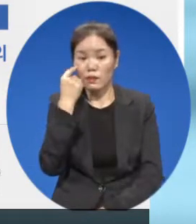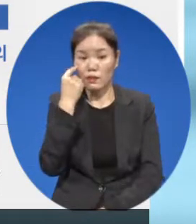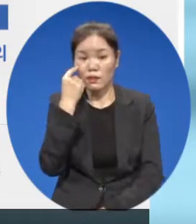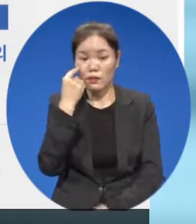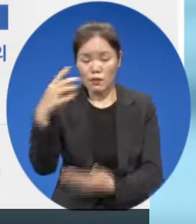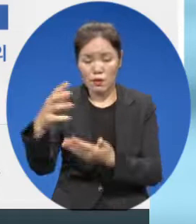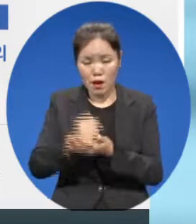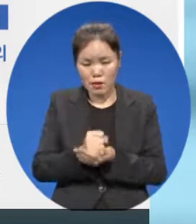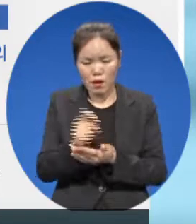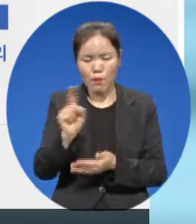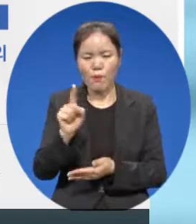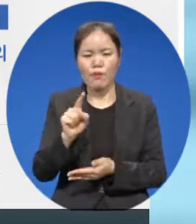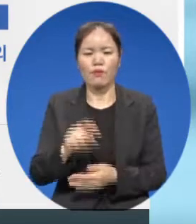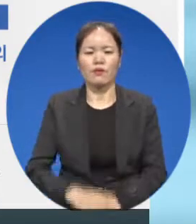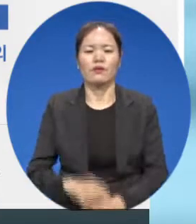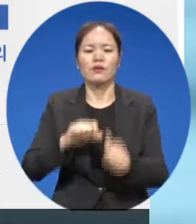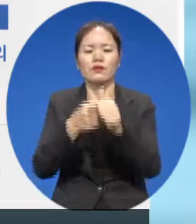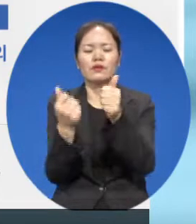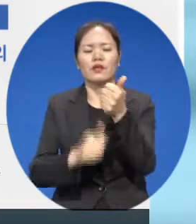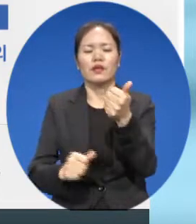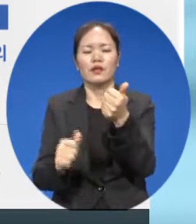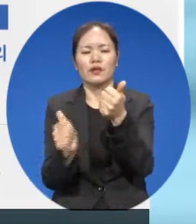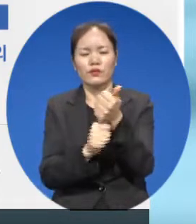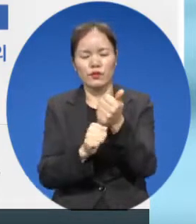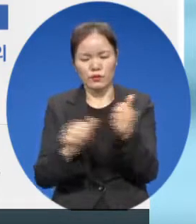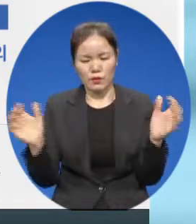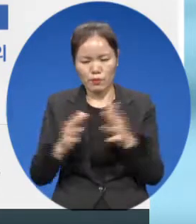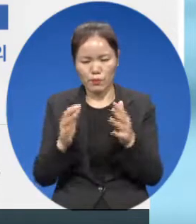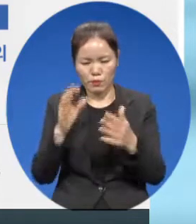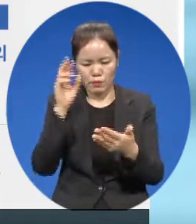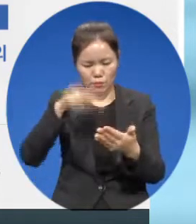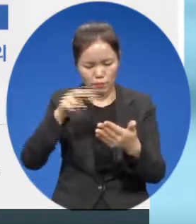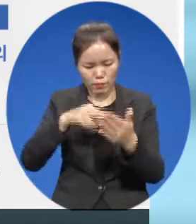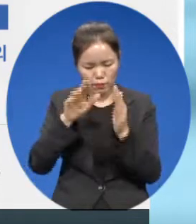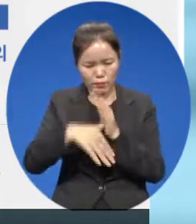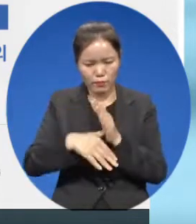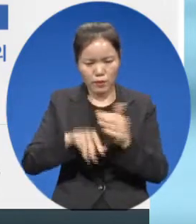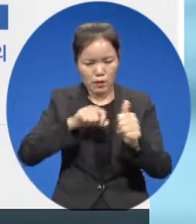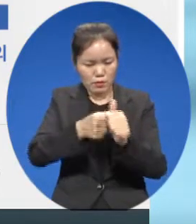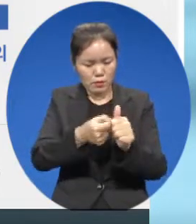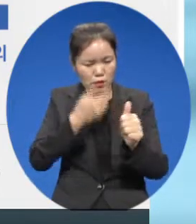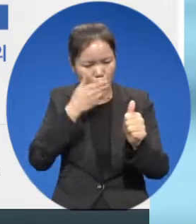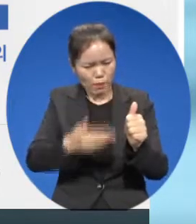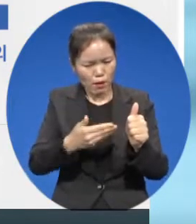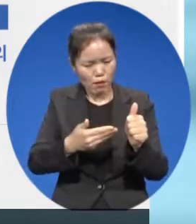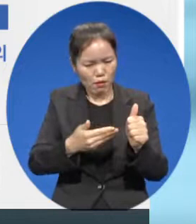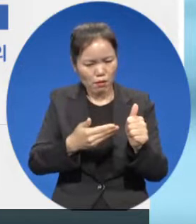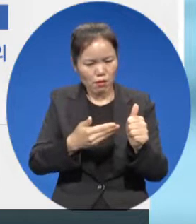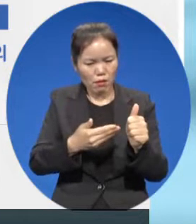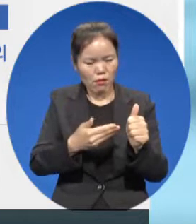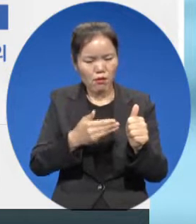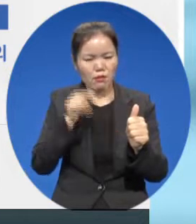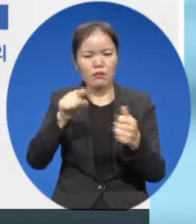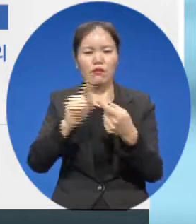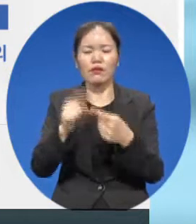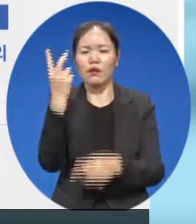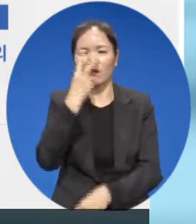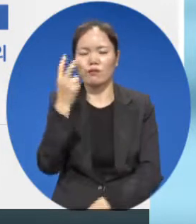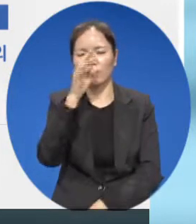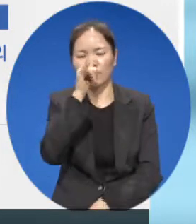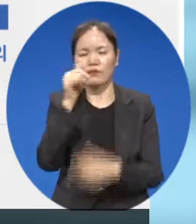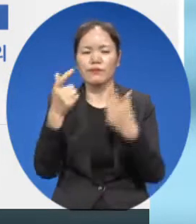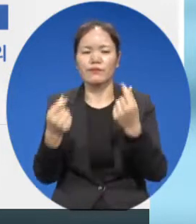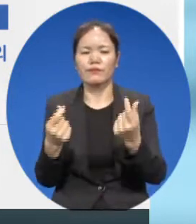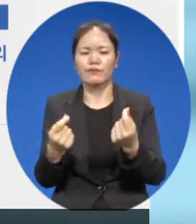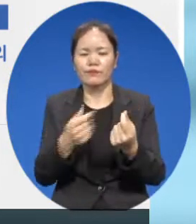있느냐 즉 징계위원회를 모여서 봤을 때 과연 이게 그 징계를 할 만큼의 사안이 되는지 하는 부분에 대한 검토 흡연 있을 것을 보여 지니까